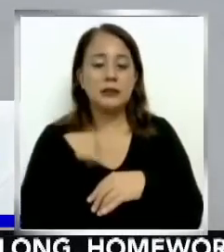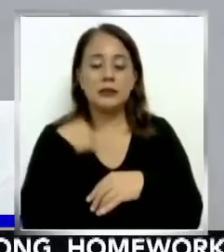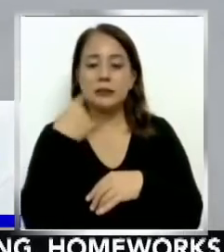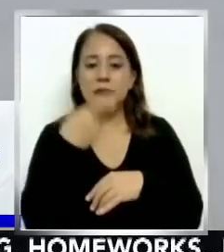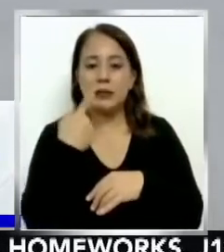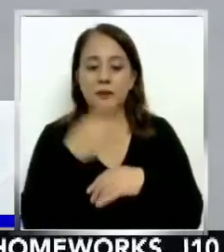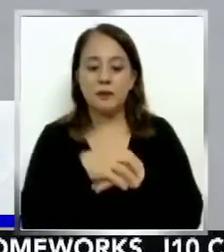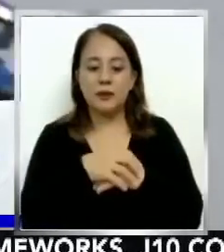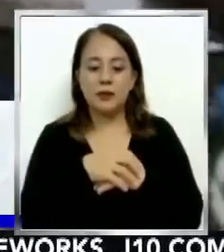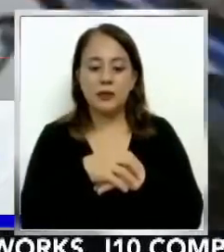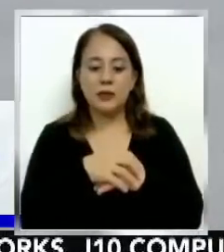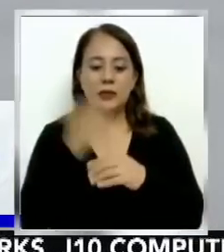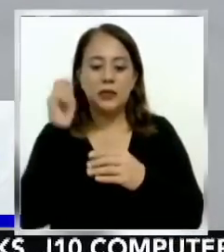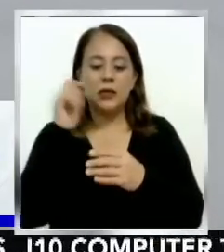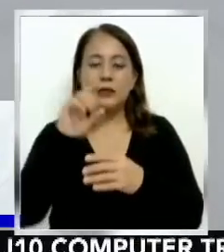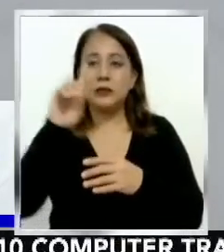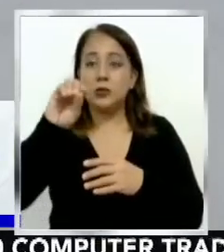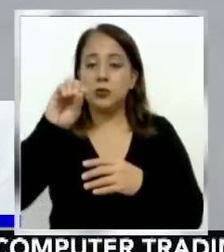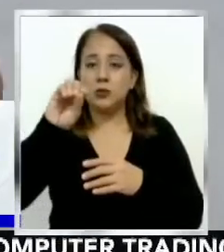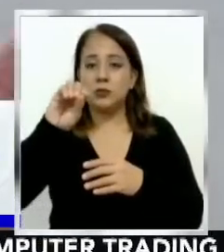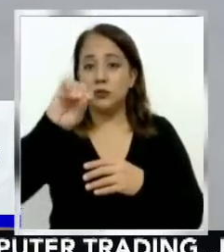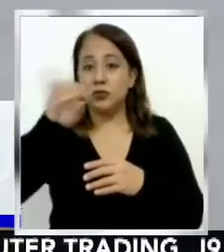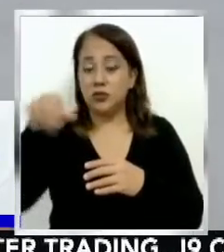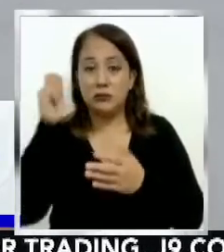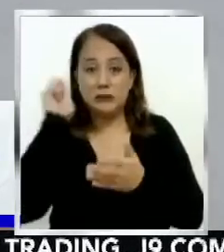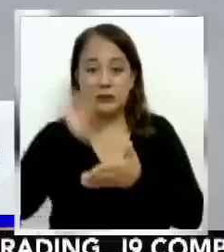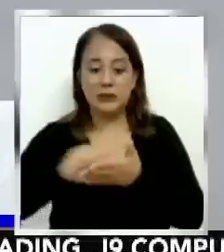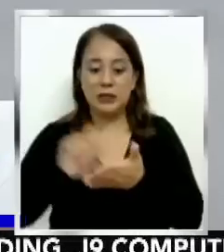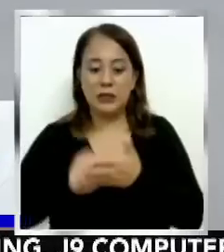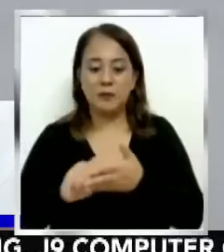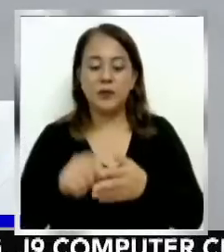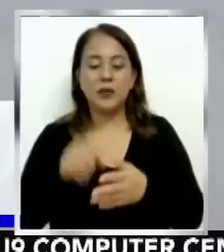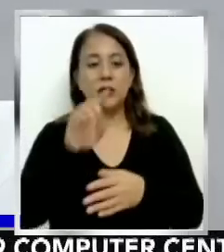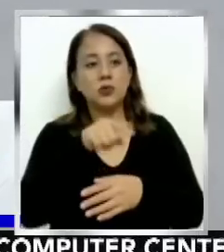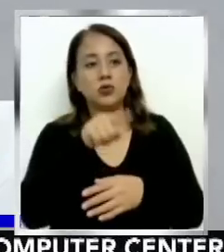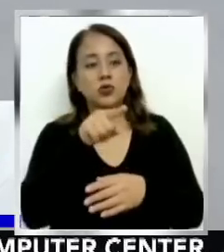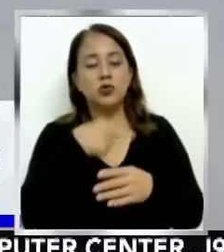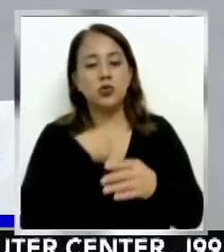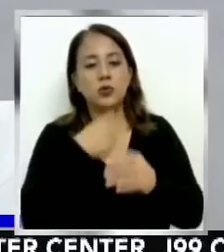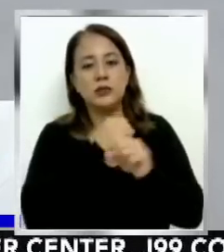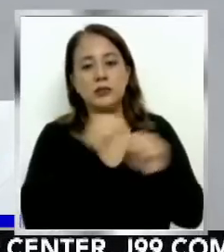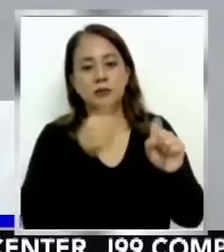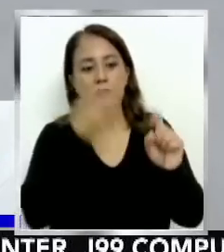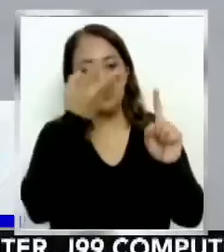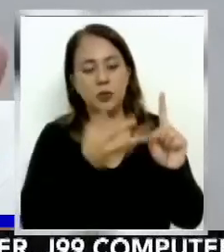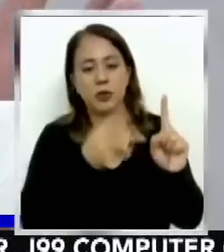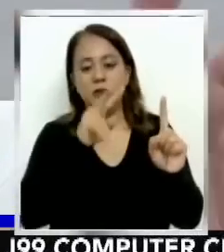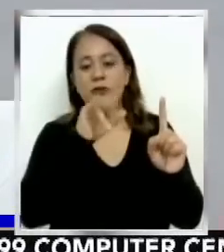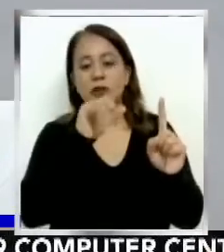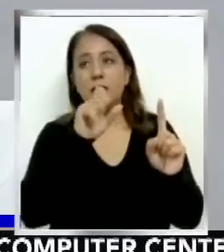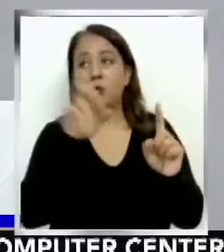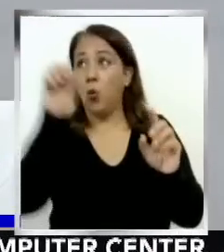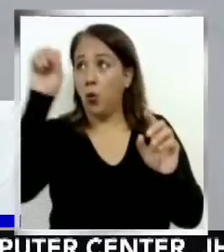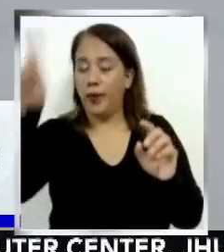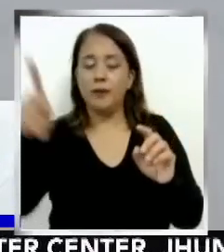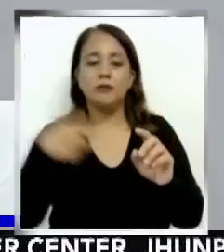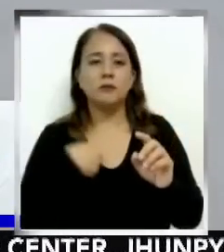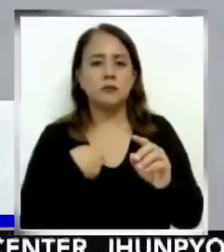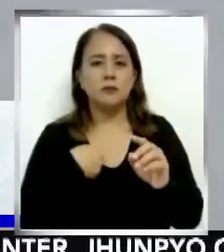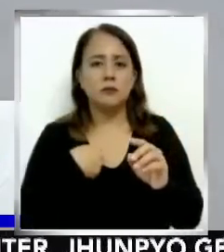Justice na, DJ, secure ninyo itong Villamor na to. Yes, sir. Ginawa